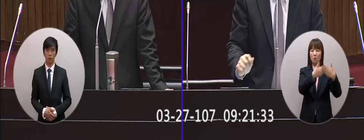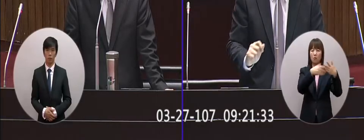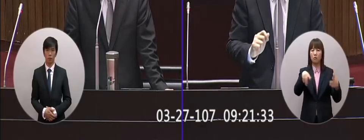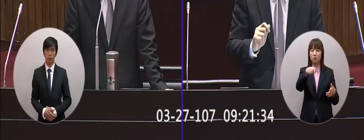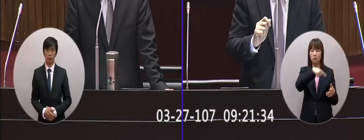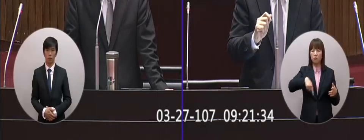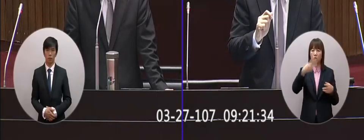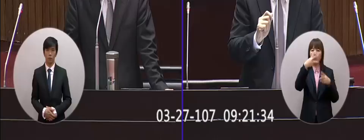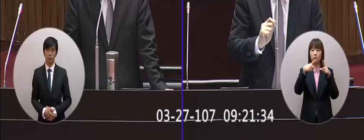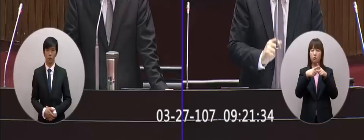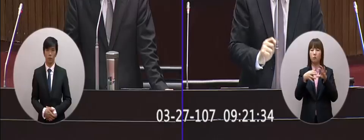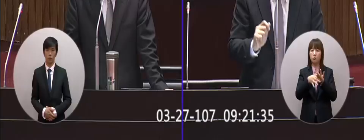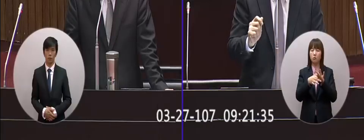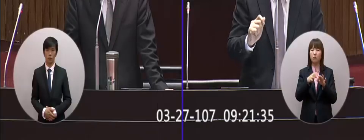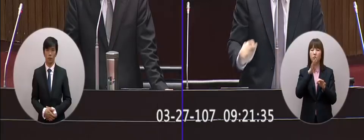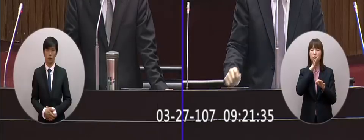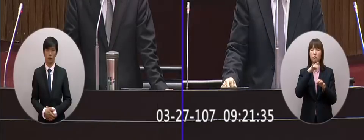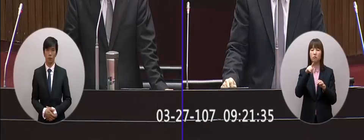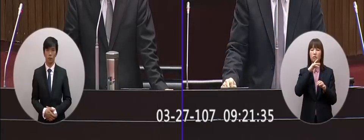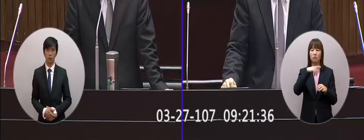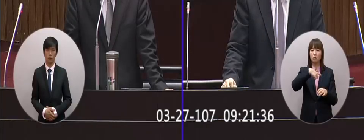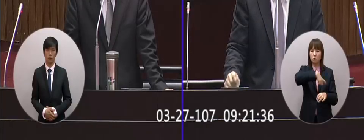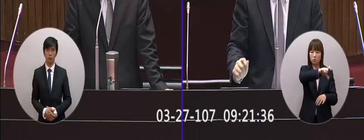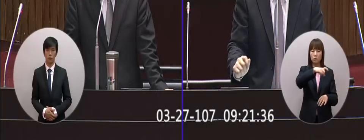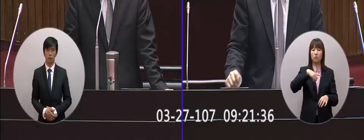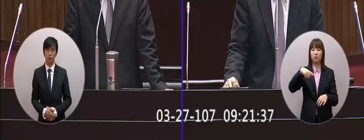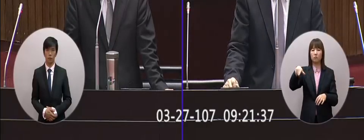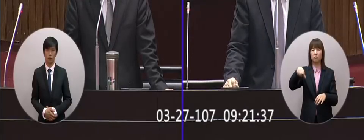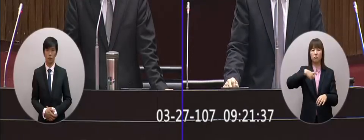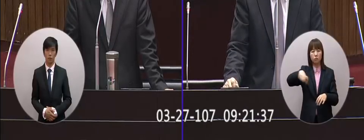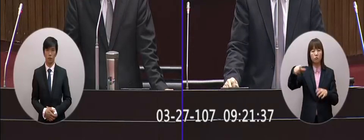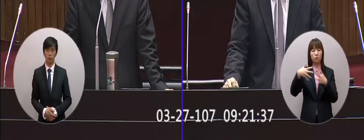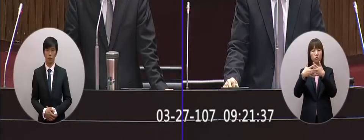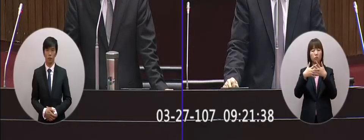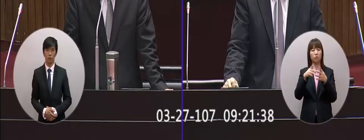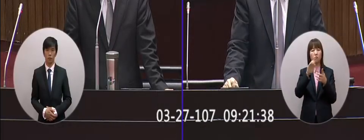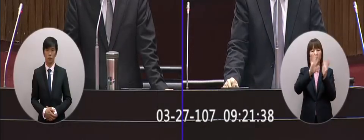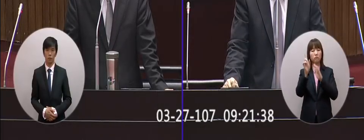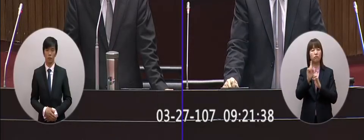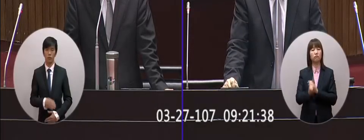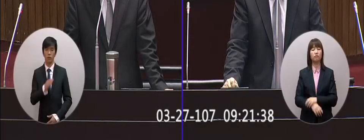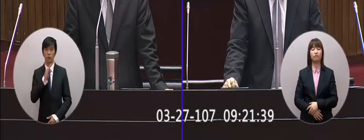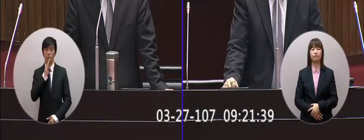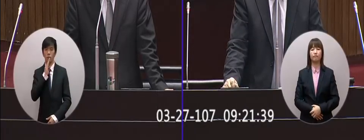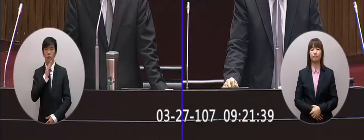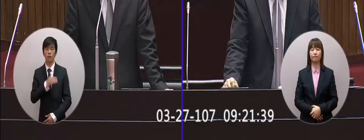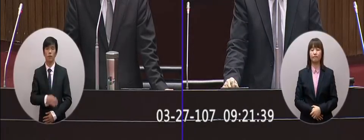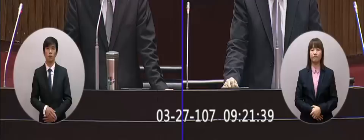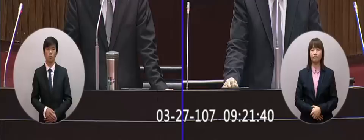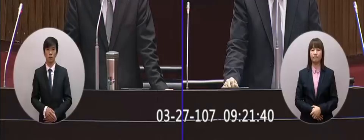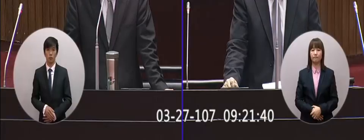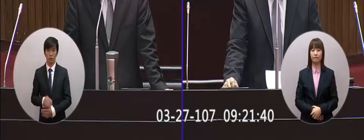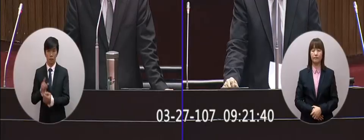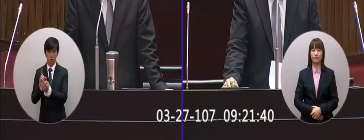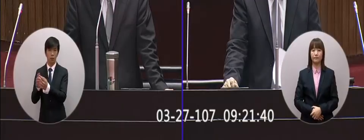发展，包括台美关系，包括两岸关系之间的发展，院长有没有什么样的想法？ 是，就是说对于美国跟中国之间的贸